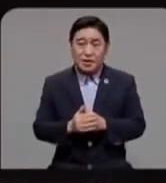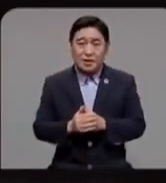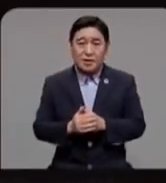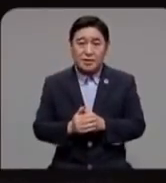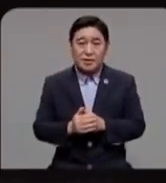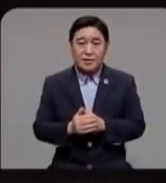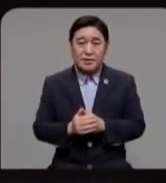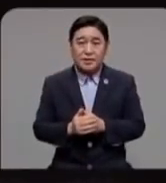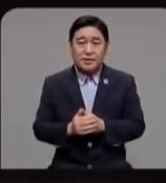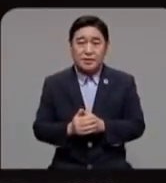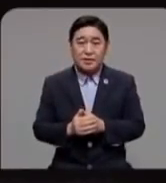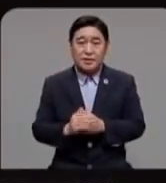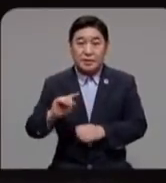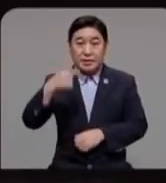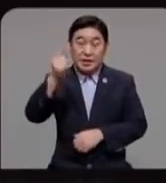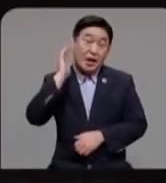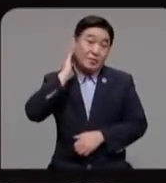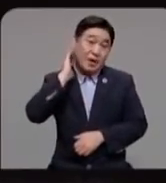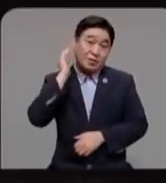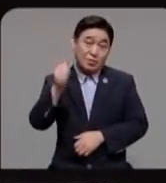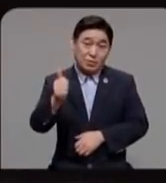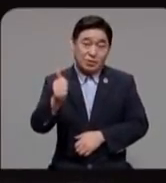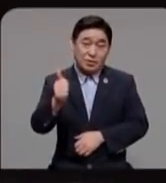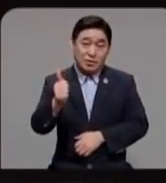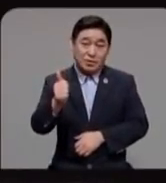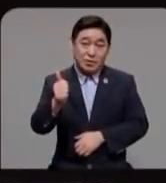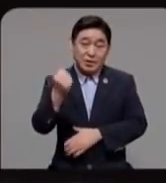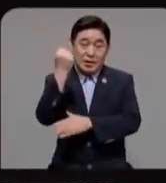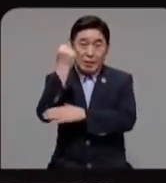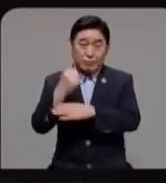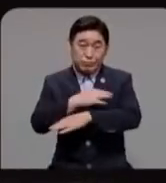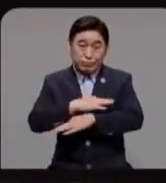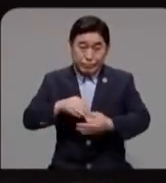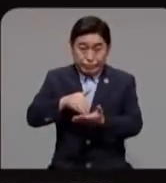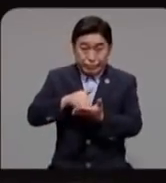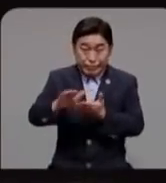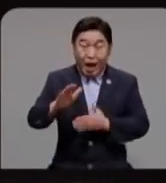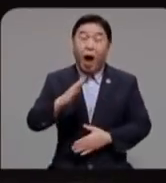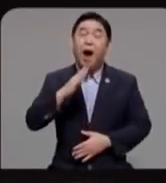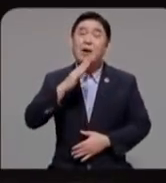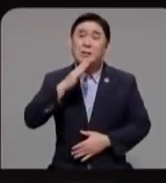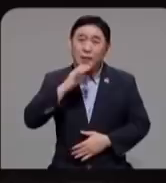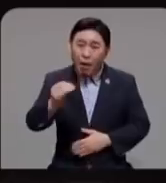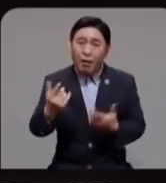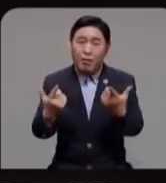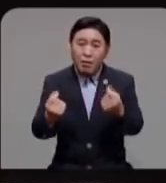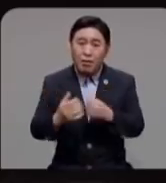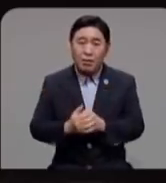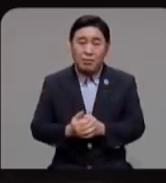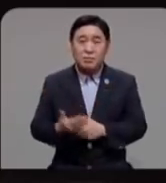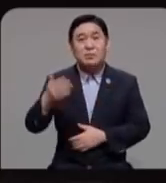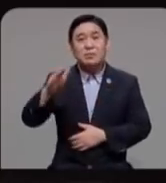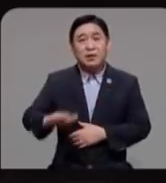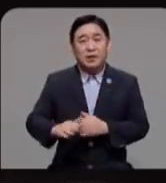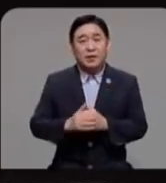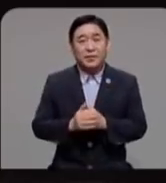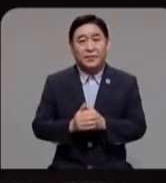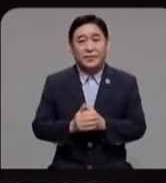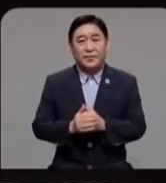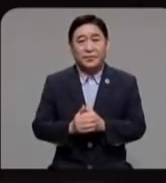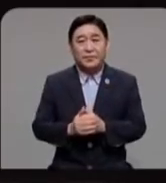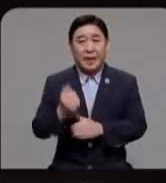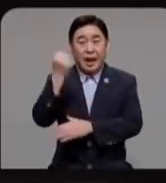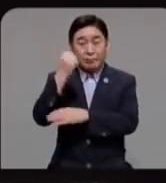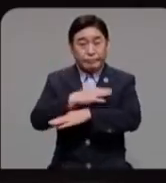아니 다음 대통령이 부정부패를 없애는 거는 저는 당연히 필요하다고 봅니다. 근데